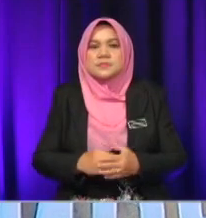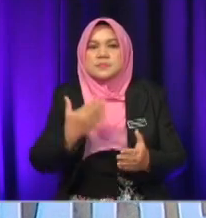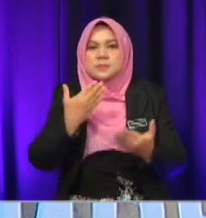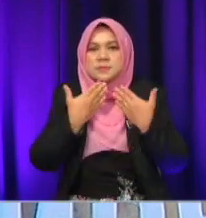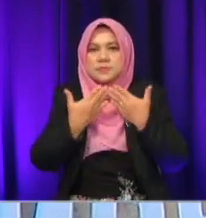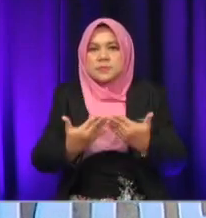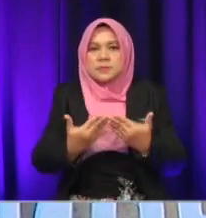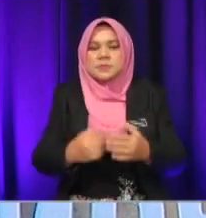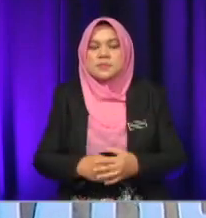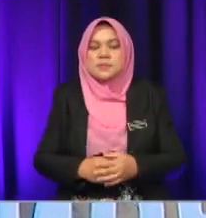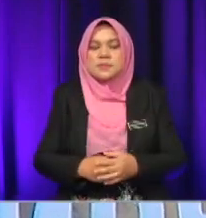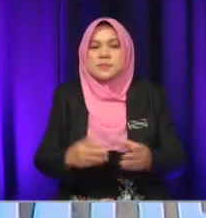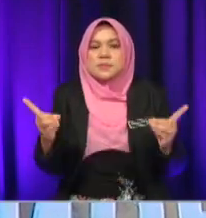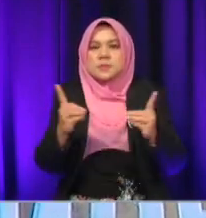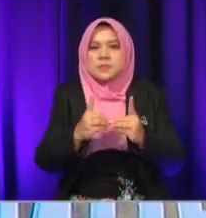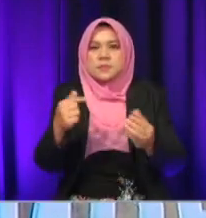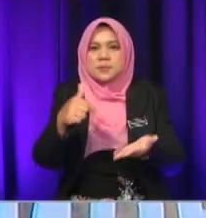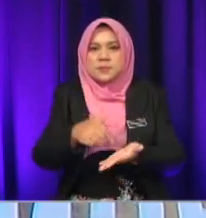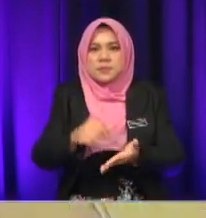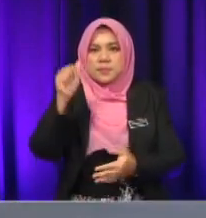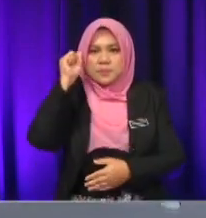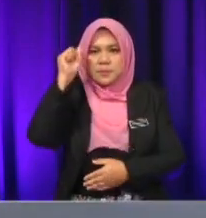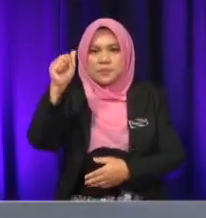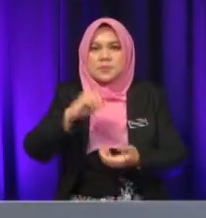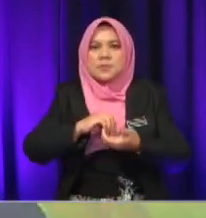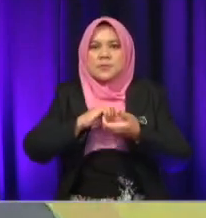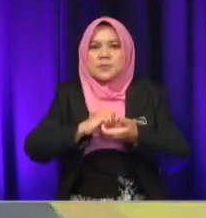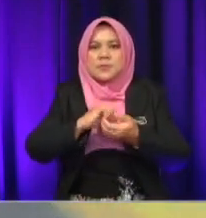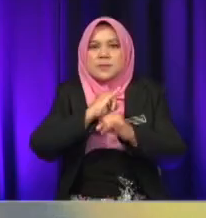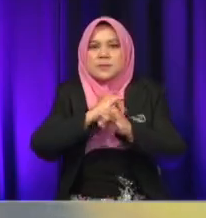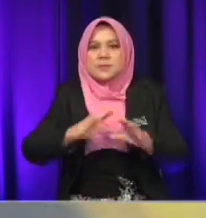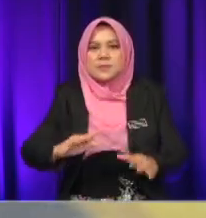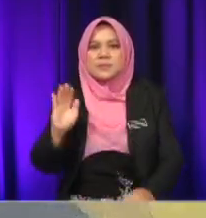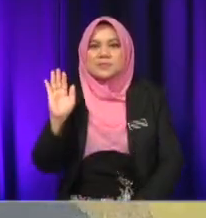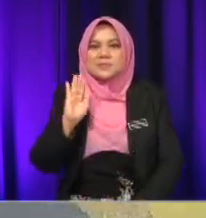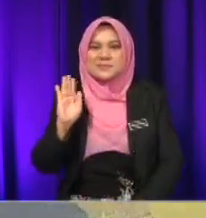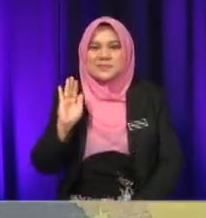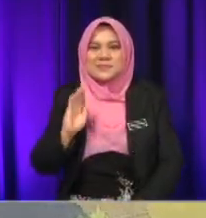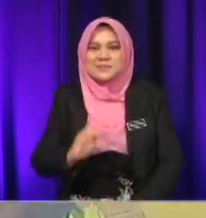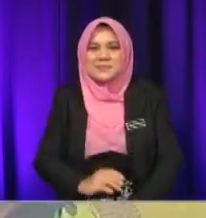menonton sehingga kita berjumpa lagi ya semua. Assalamualaikum dan salam sejahtera. Bye-bye.